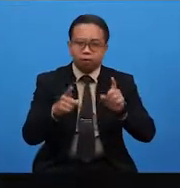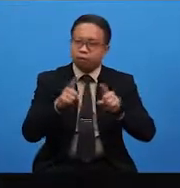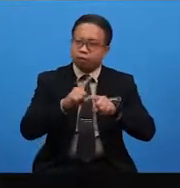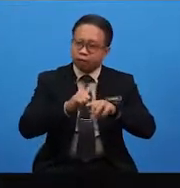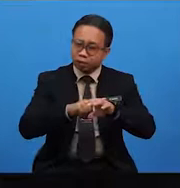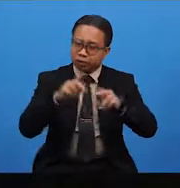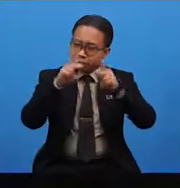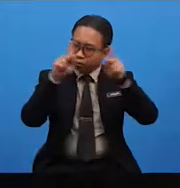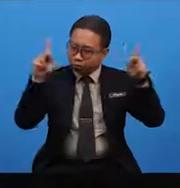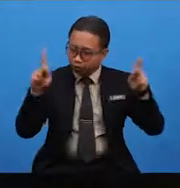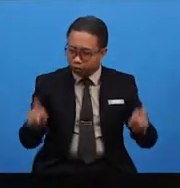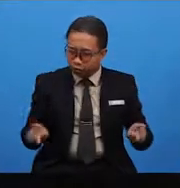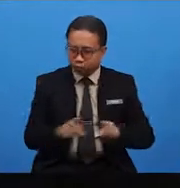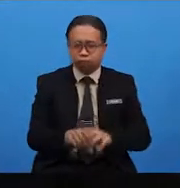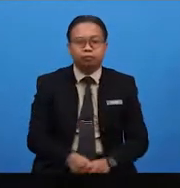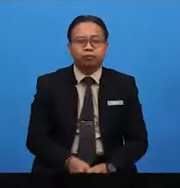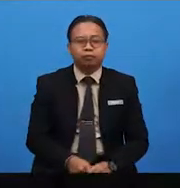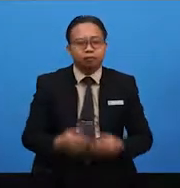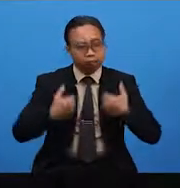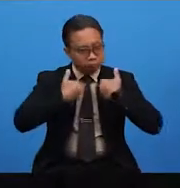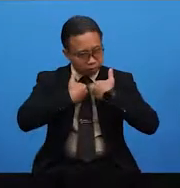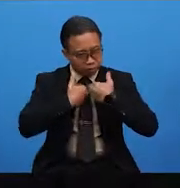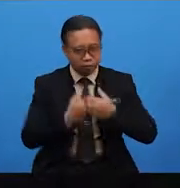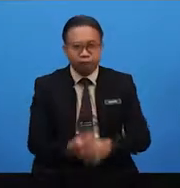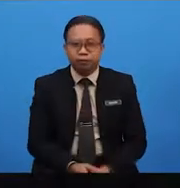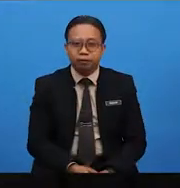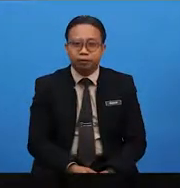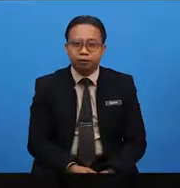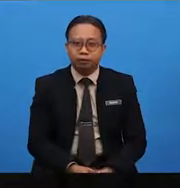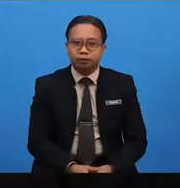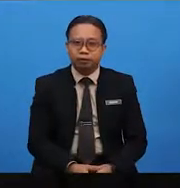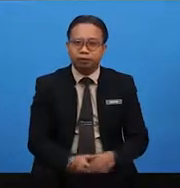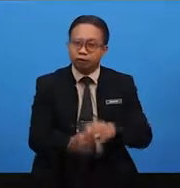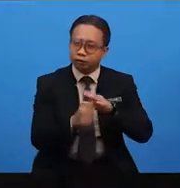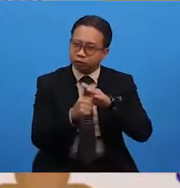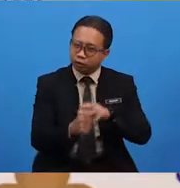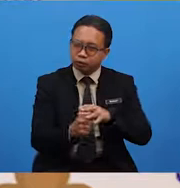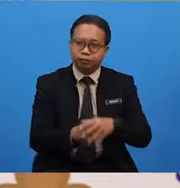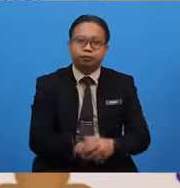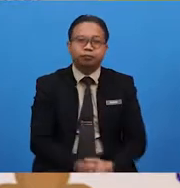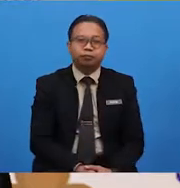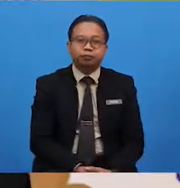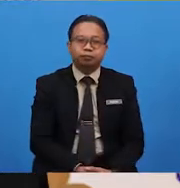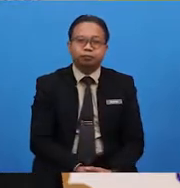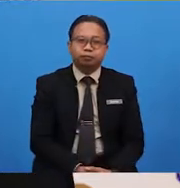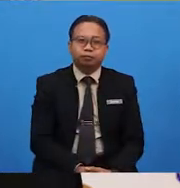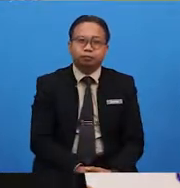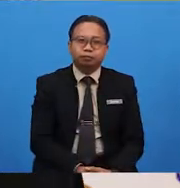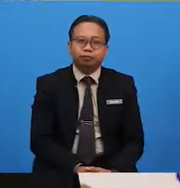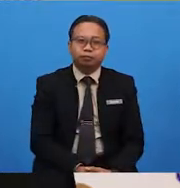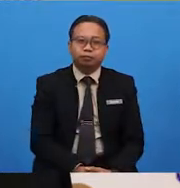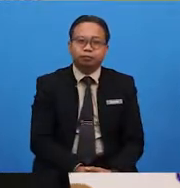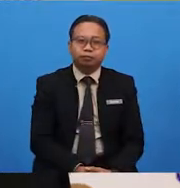poster pernah macam nikah Hai stres Oh